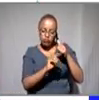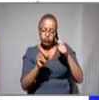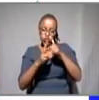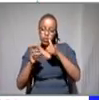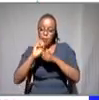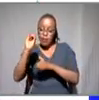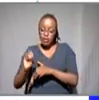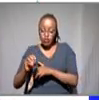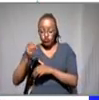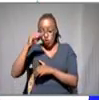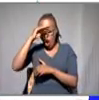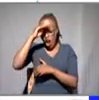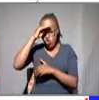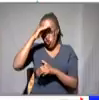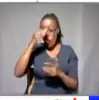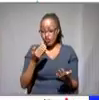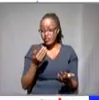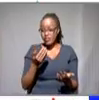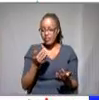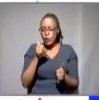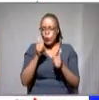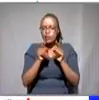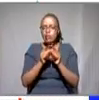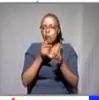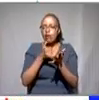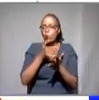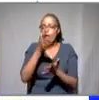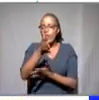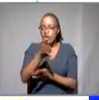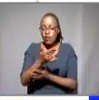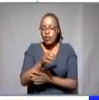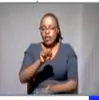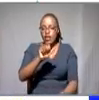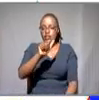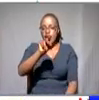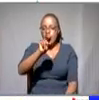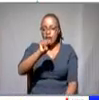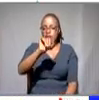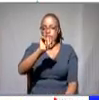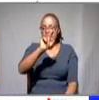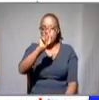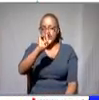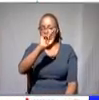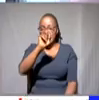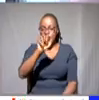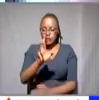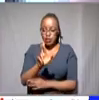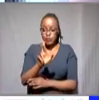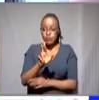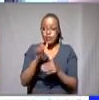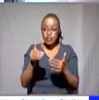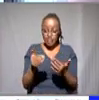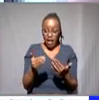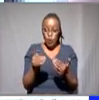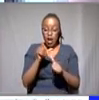77 kia johi kana alcohol iria thiinie wa sanitizer ino. Haya uguo niguo uhoro